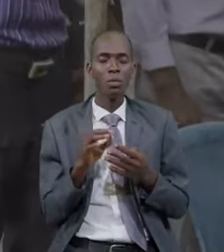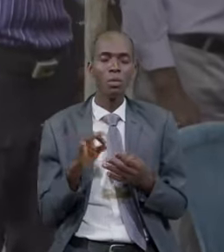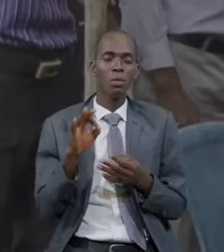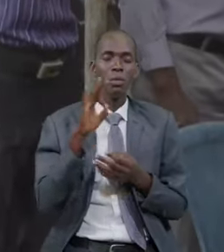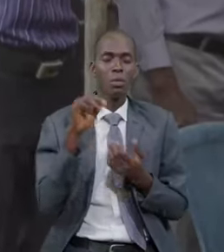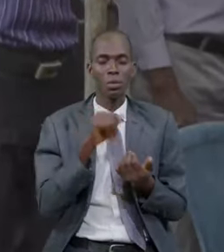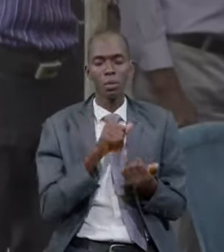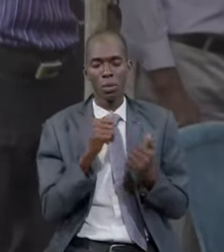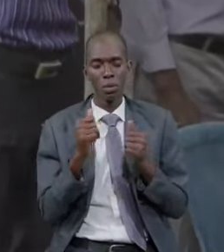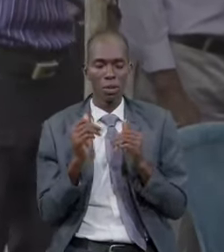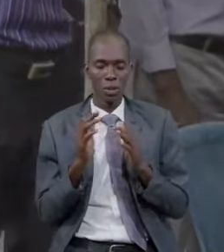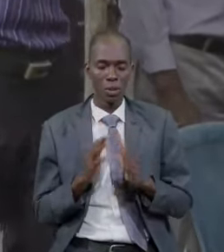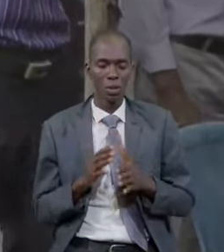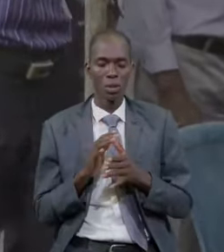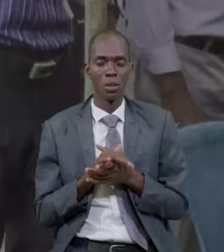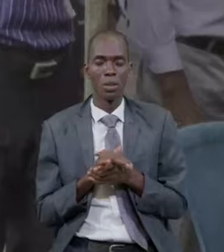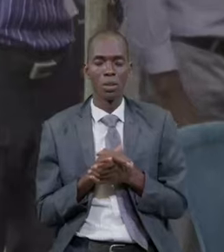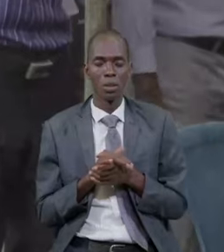Magnifie celui qui bâtit du Saint-Esprit.